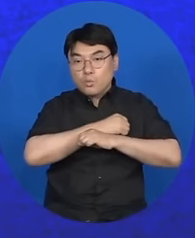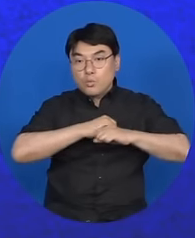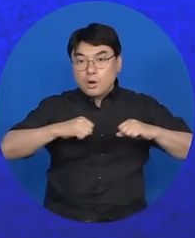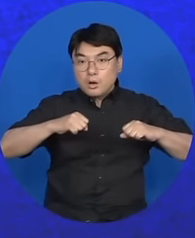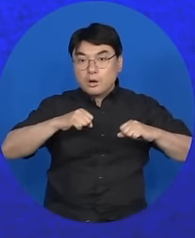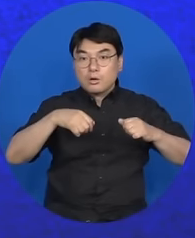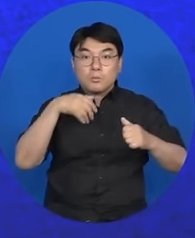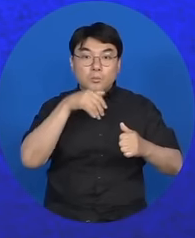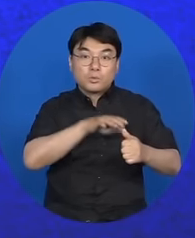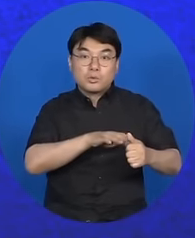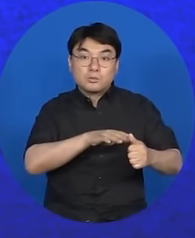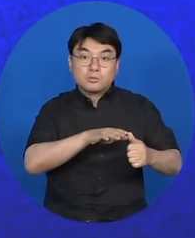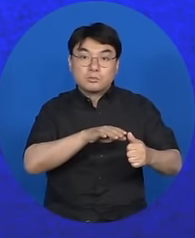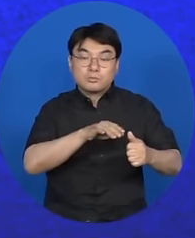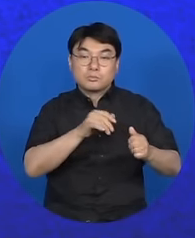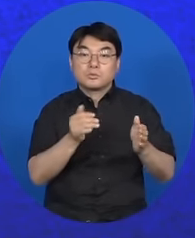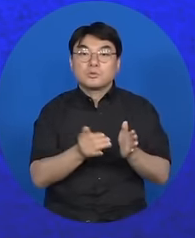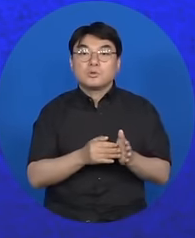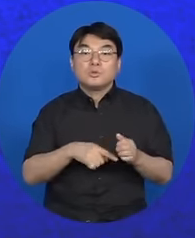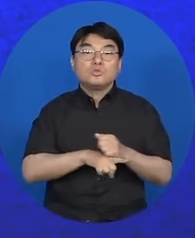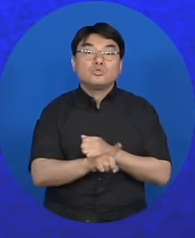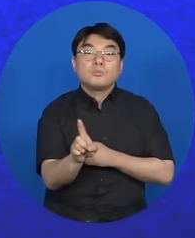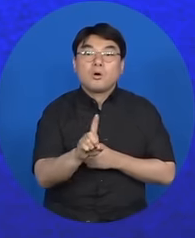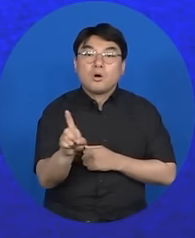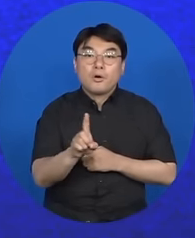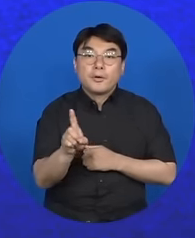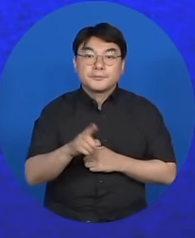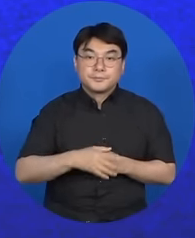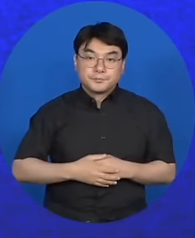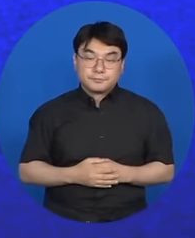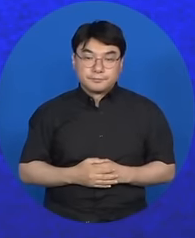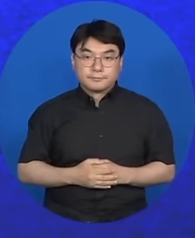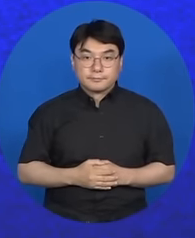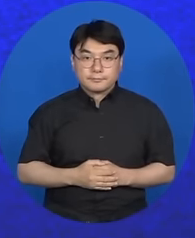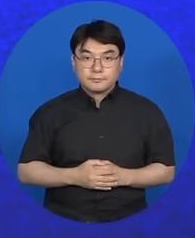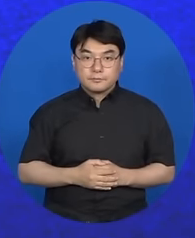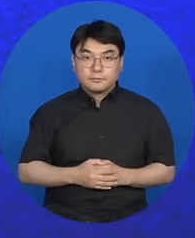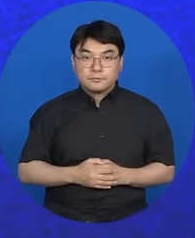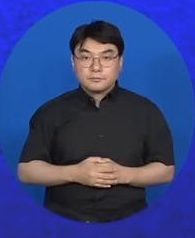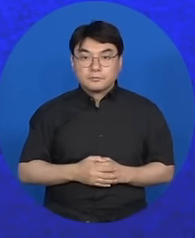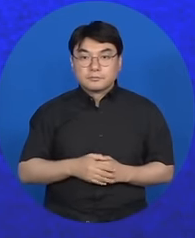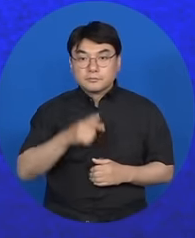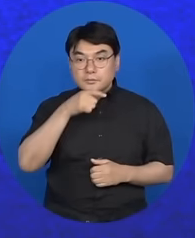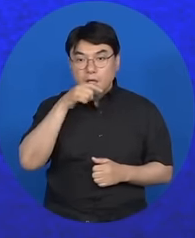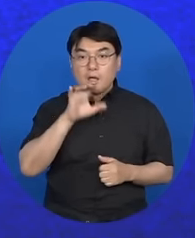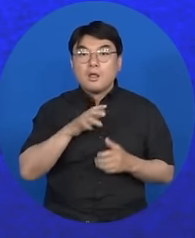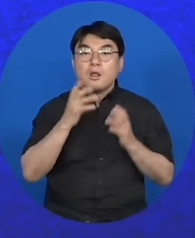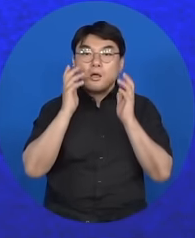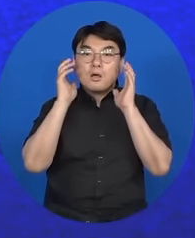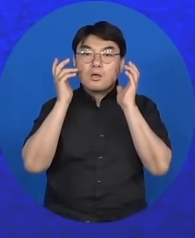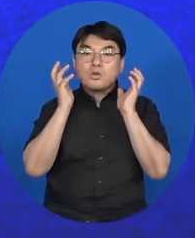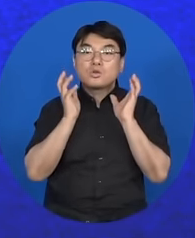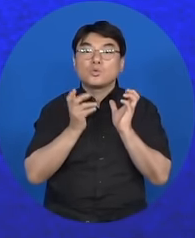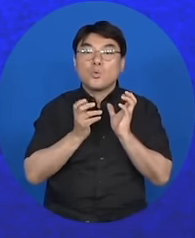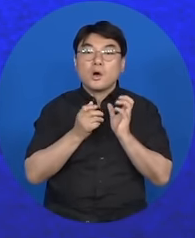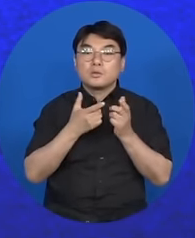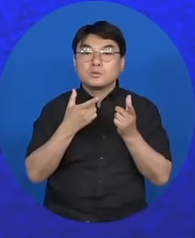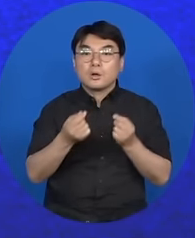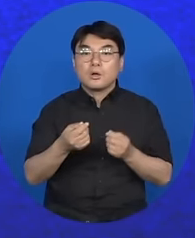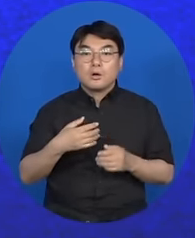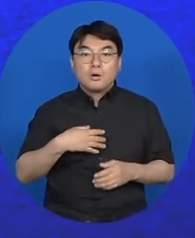왜 그랬을까요? 저는 이 말씀을 묵상하는데 그 말씀이 생각이 났습니다. 세례 요한처럼 그는 흥하여야 하고